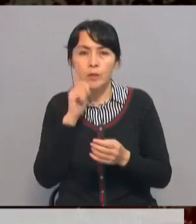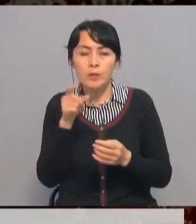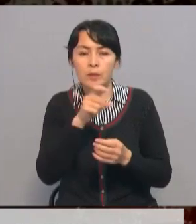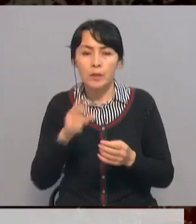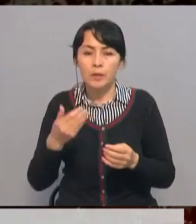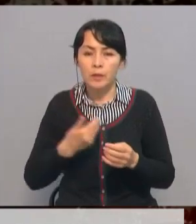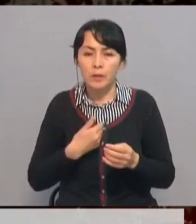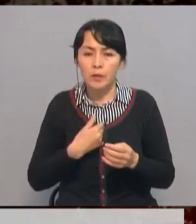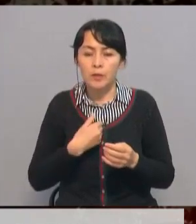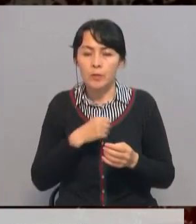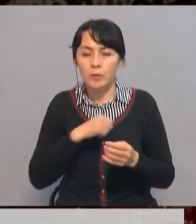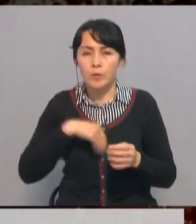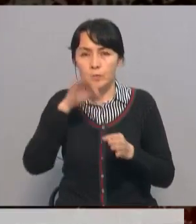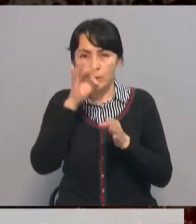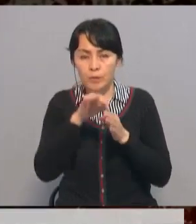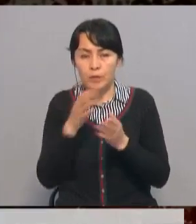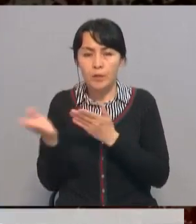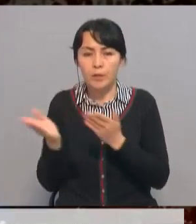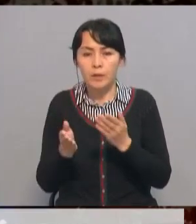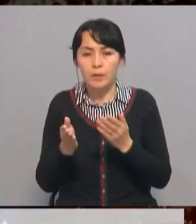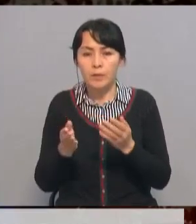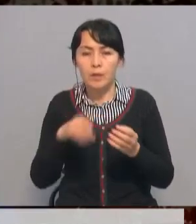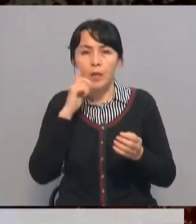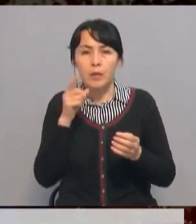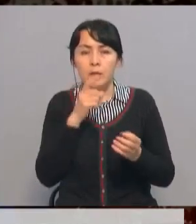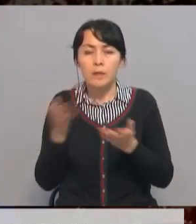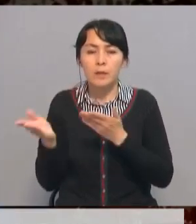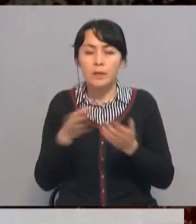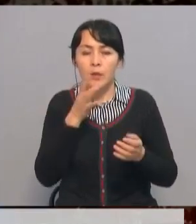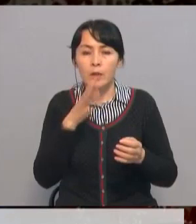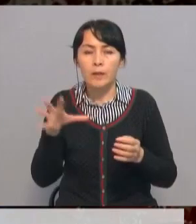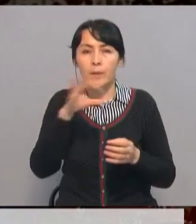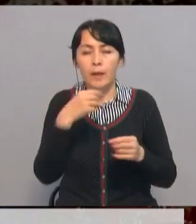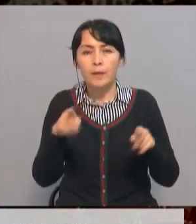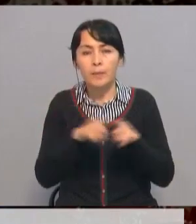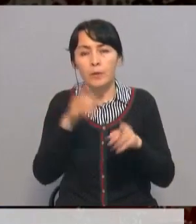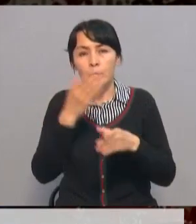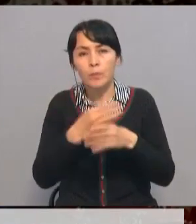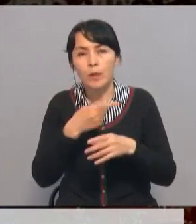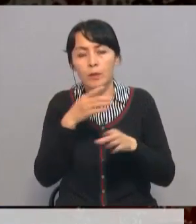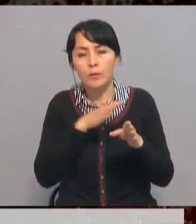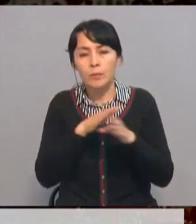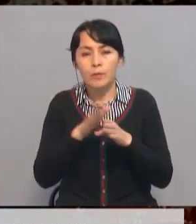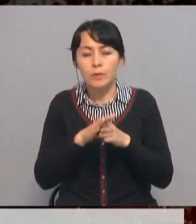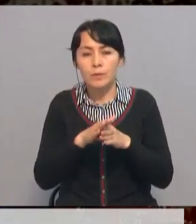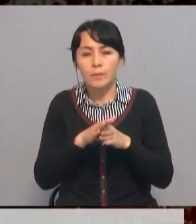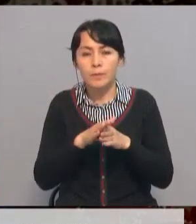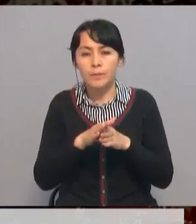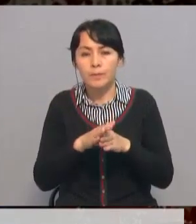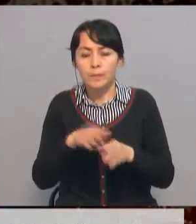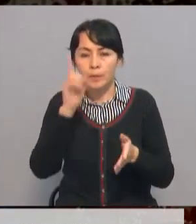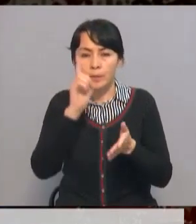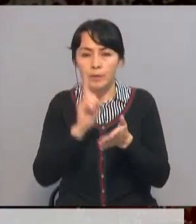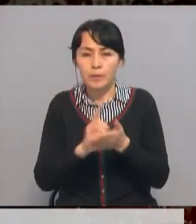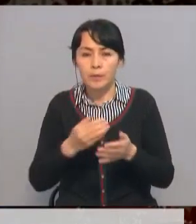дегеннен кейін сол мақсатта келдім. Жүрген жерімде жастарды жинаған жерде, мысалы өзім бір деңе ұйымдастырып жинайтын болсам,